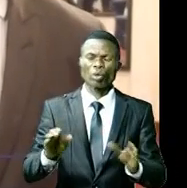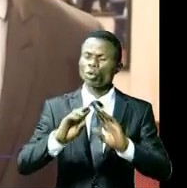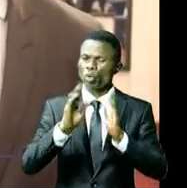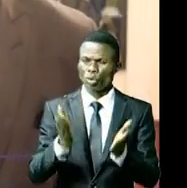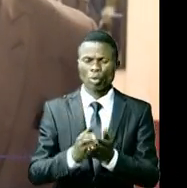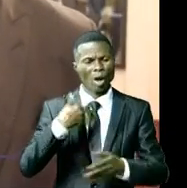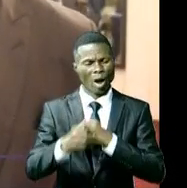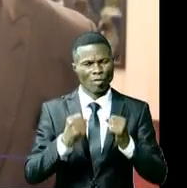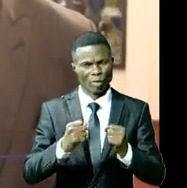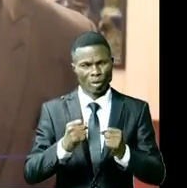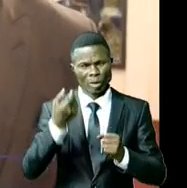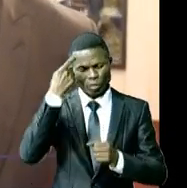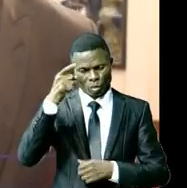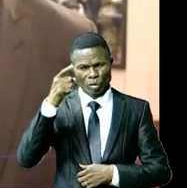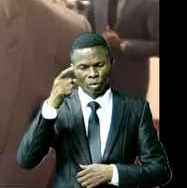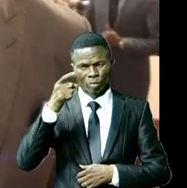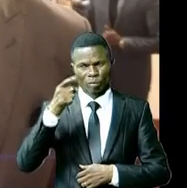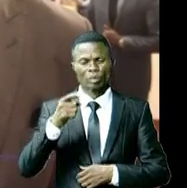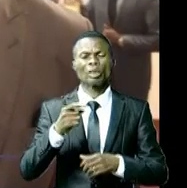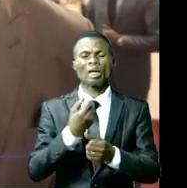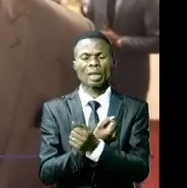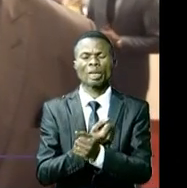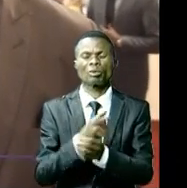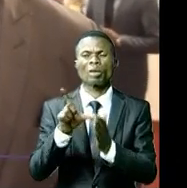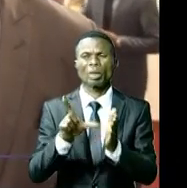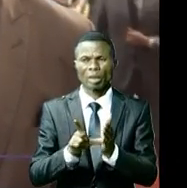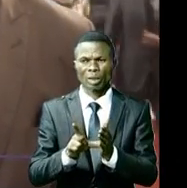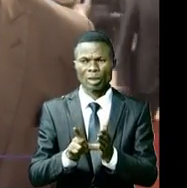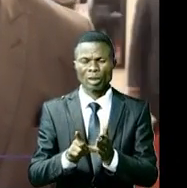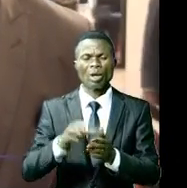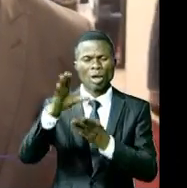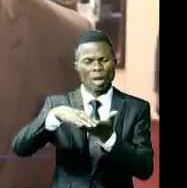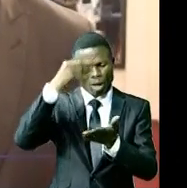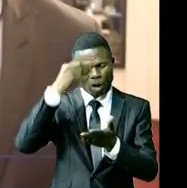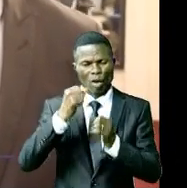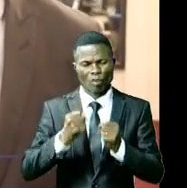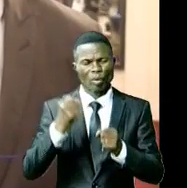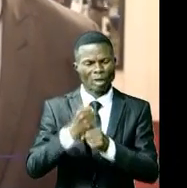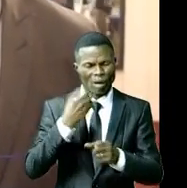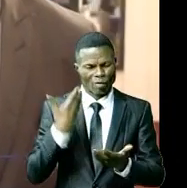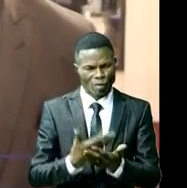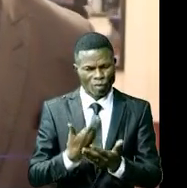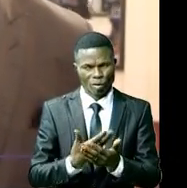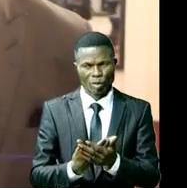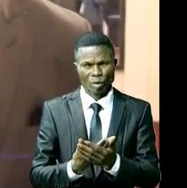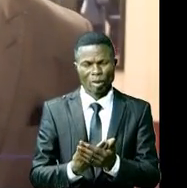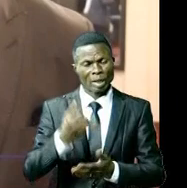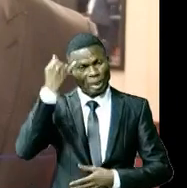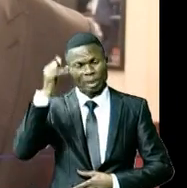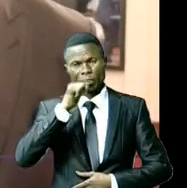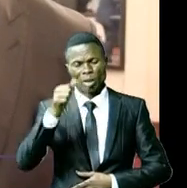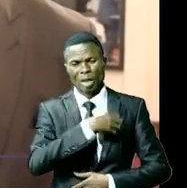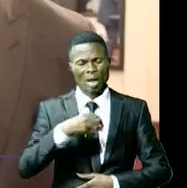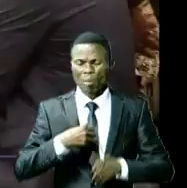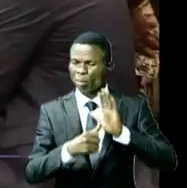se battre pour remplir les critères, se former davantage, travailler d'arrache-pied, sans considérer que la femme